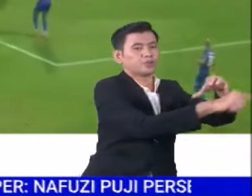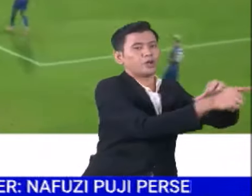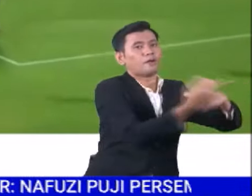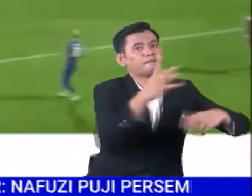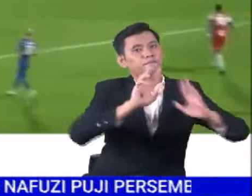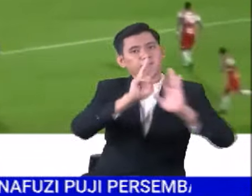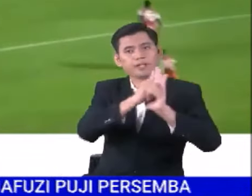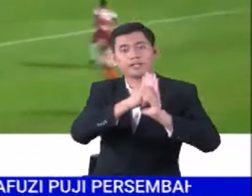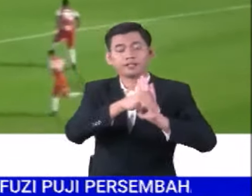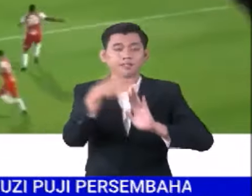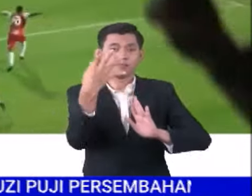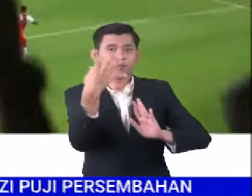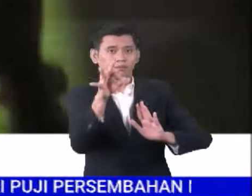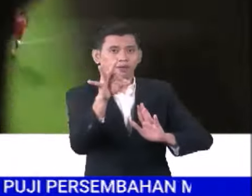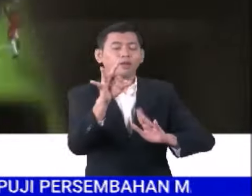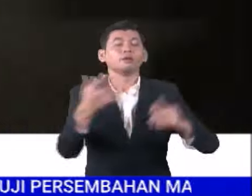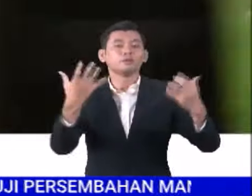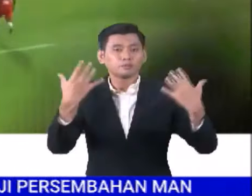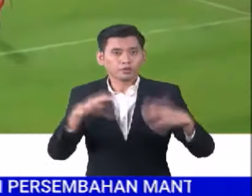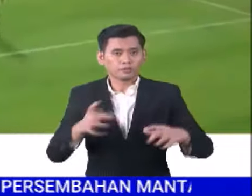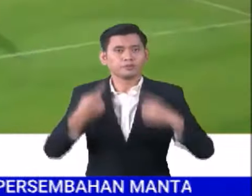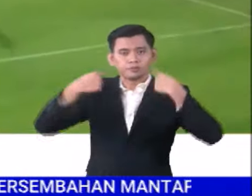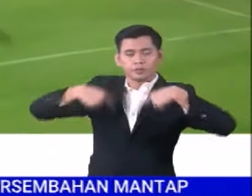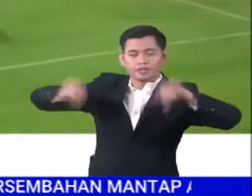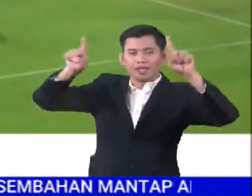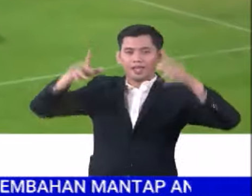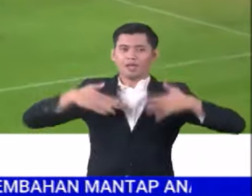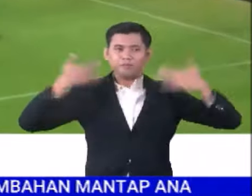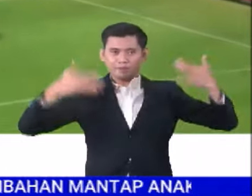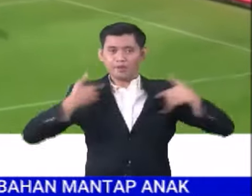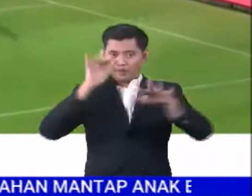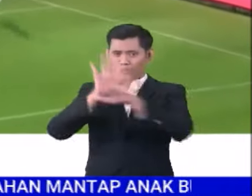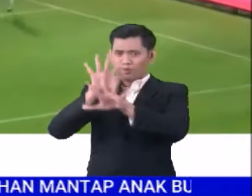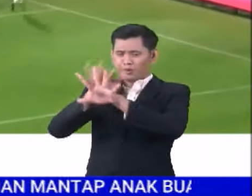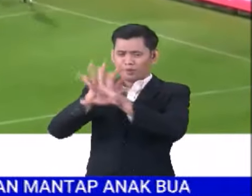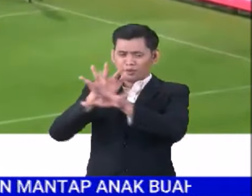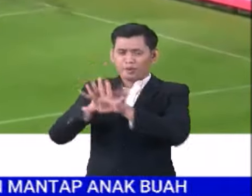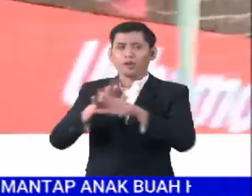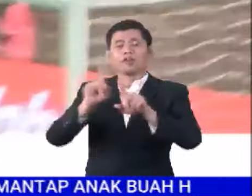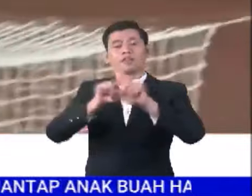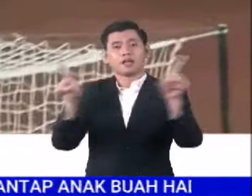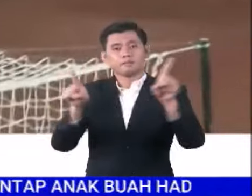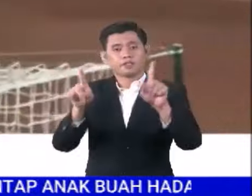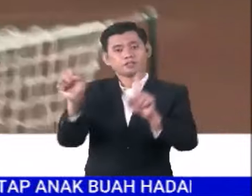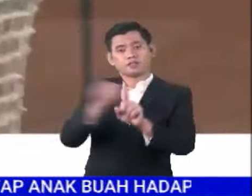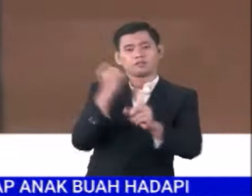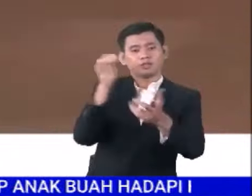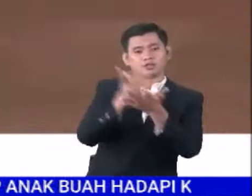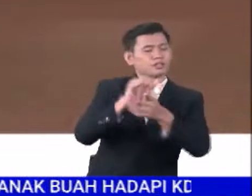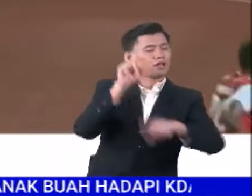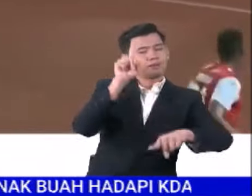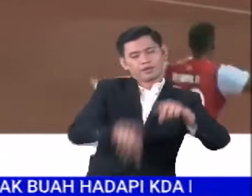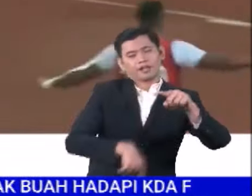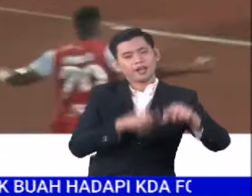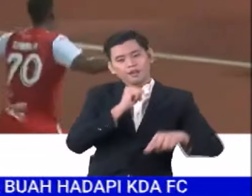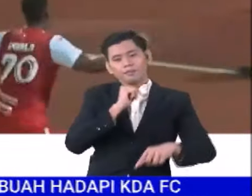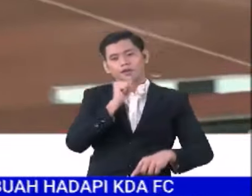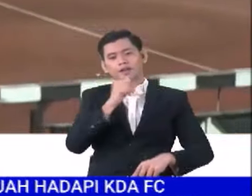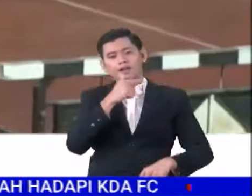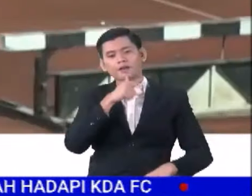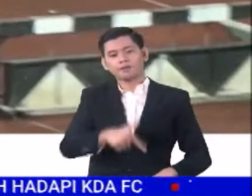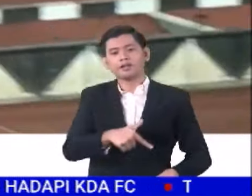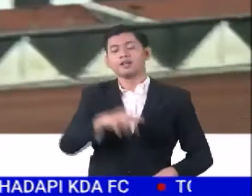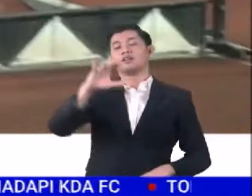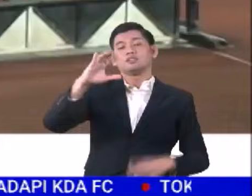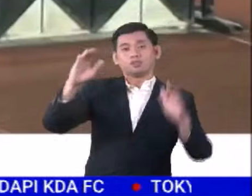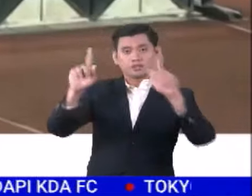pada menit ke-19 jaringan tersebut berjaya menggembirakan penyokong tuan rumah namun situasi tersebut tidak kekal amalan juara